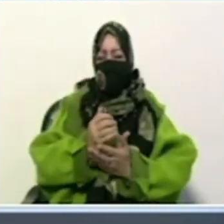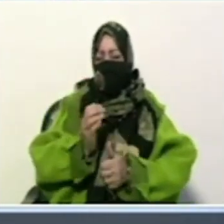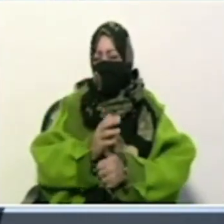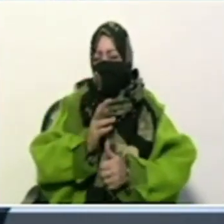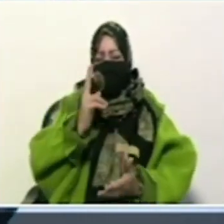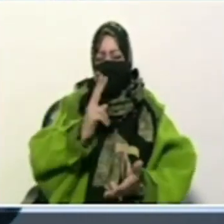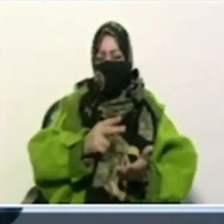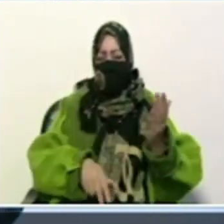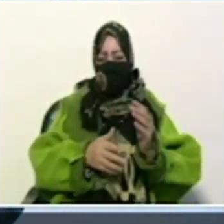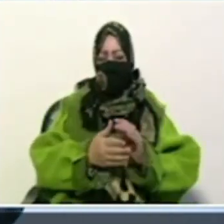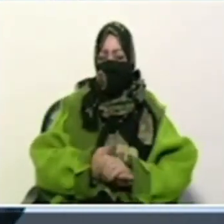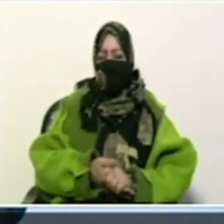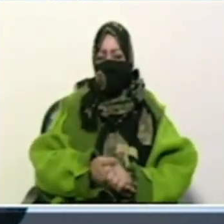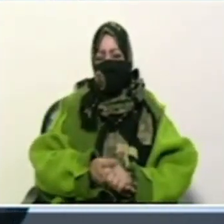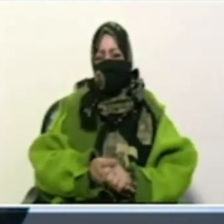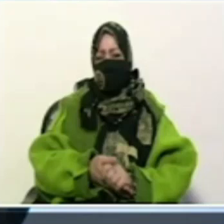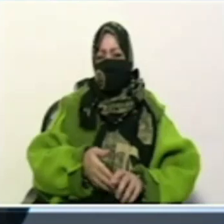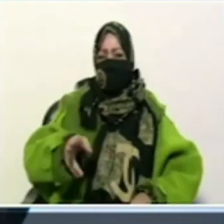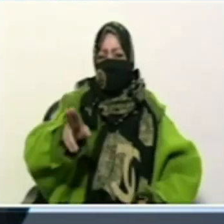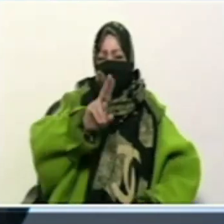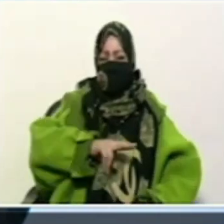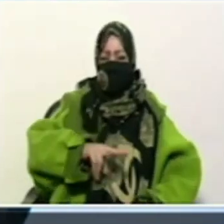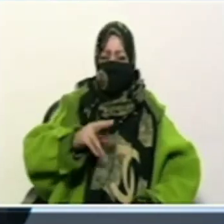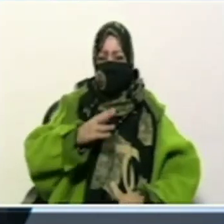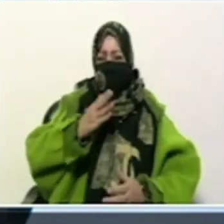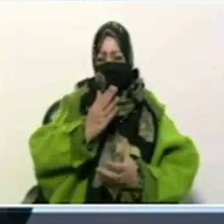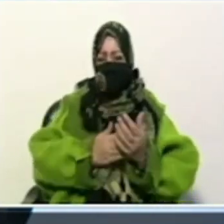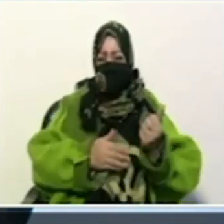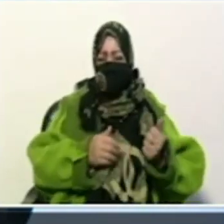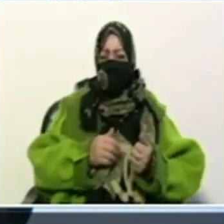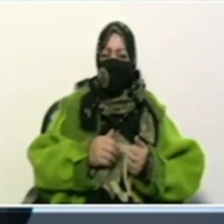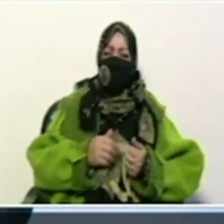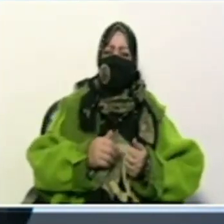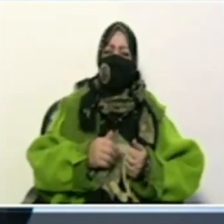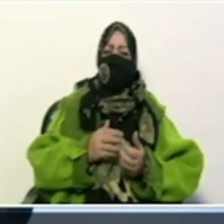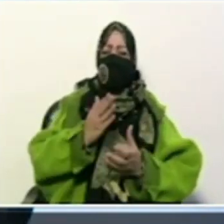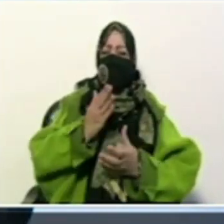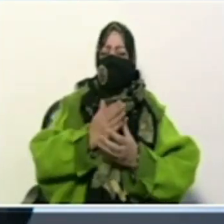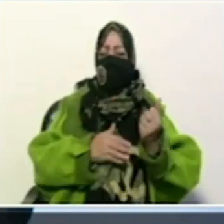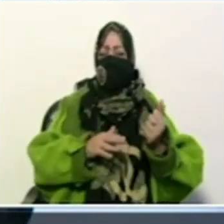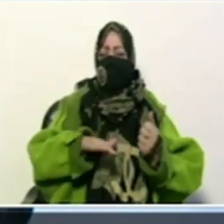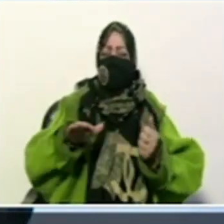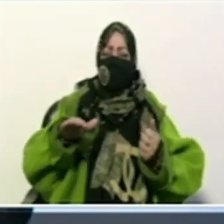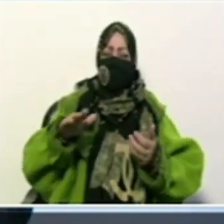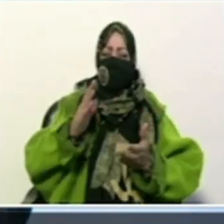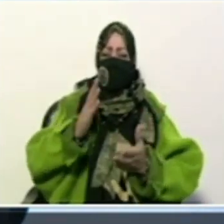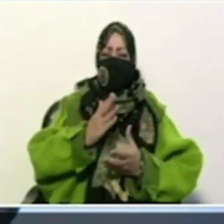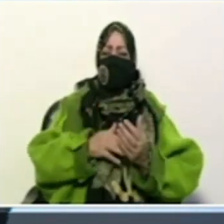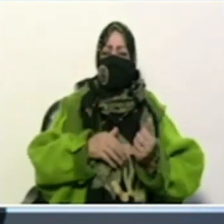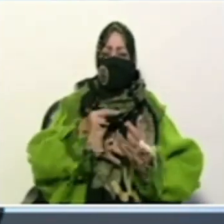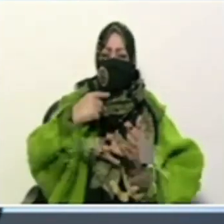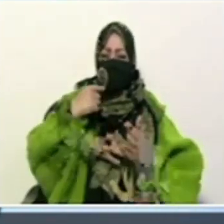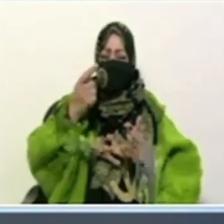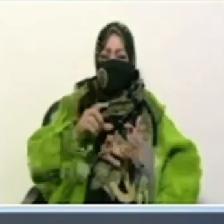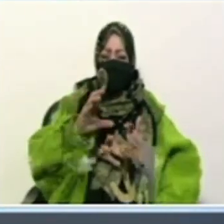الله بعد هذا الاتصال. معنا الأخ عبد الرحمن عبر الفايبر، أهلا وسهلا بك.